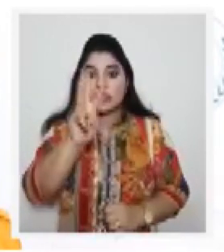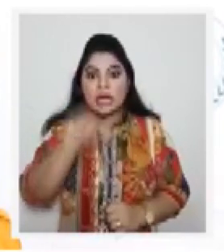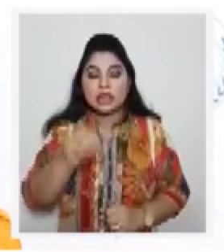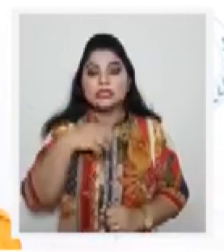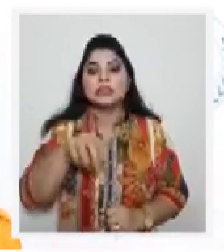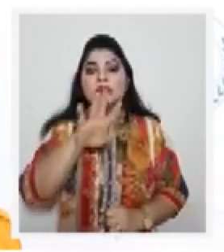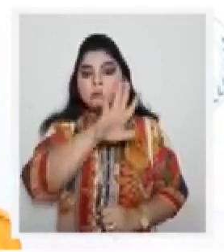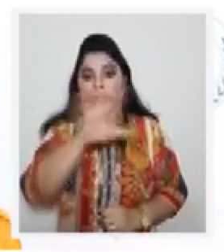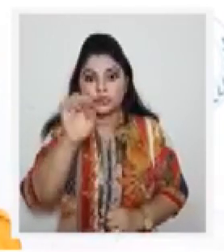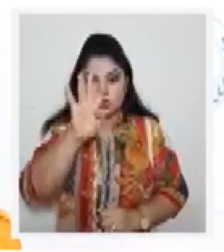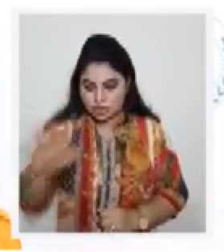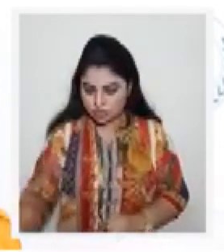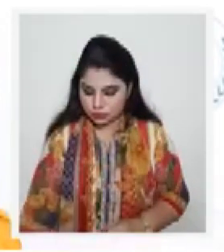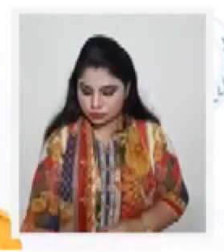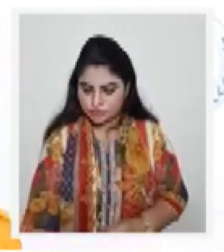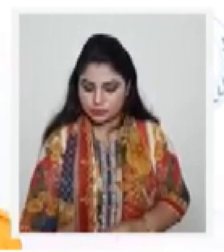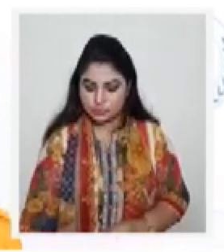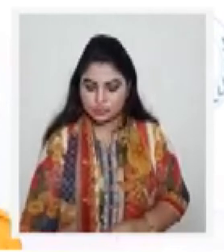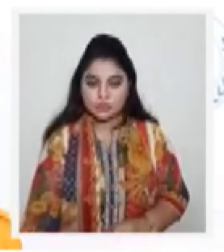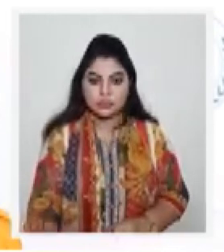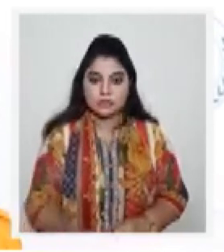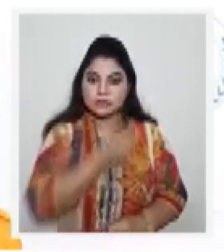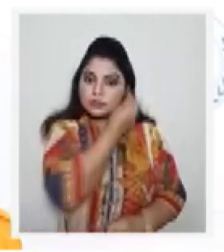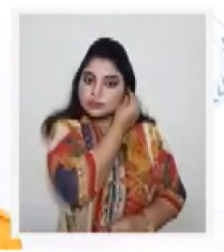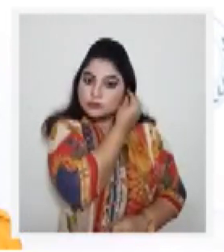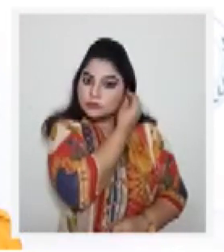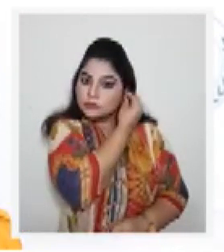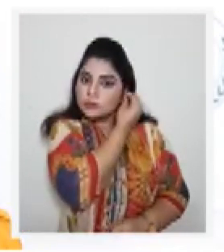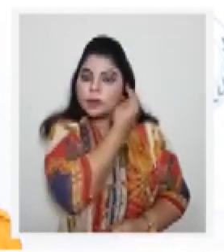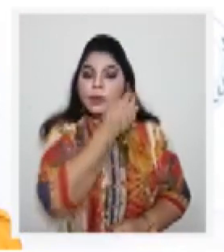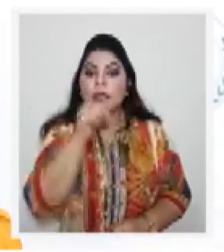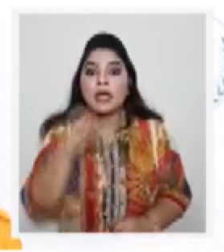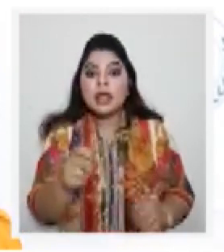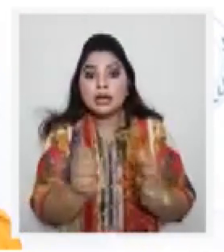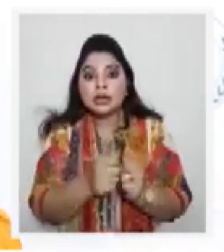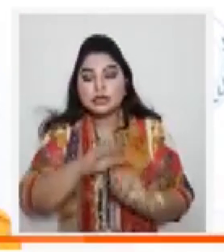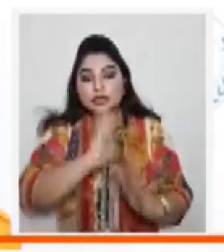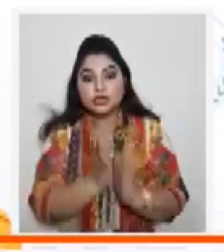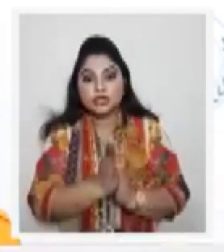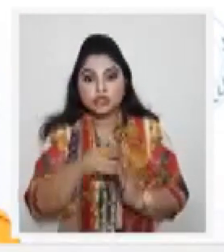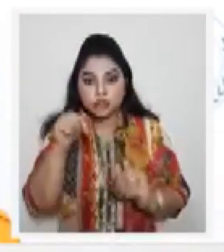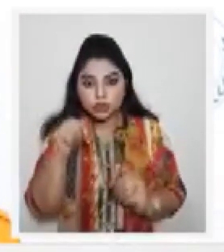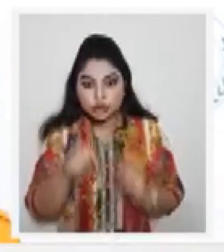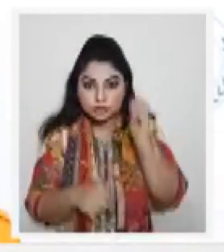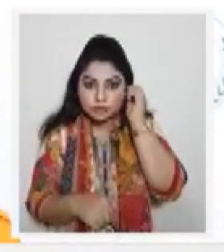গত 24 ঘন্টায় যা নমুনা পরীক্ষা হয়েছে তাতে শনাক্ত হয়েছে 3,504 জন। 24 ঘন্টায় শনাক্তর হার